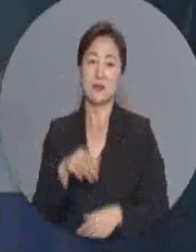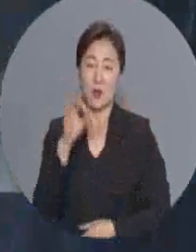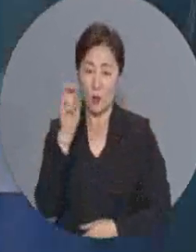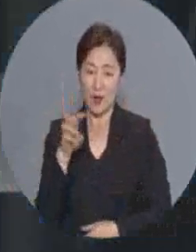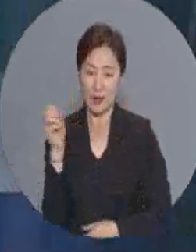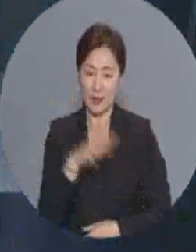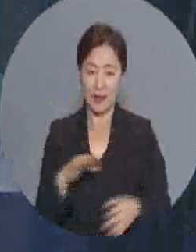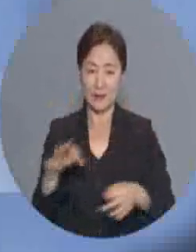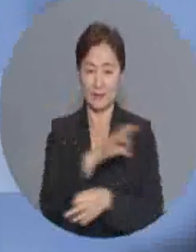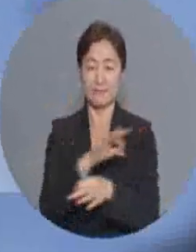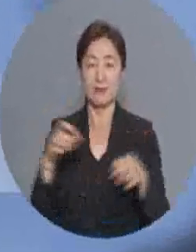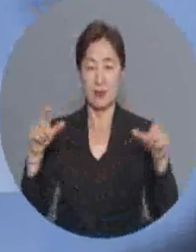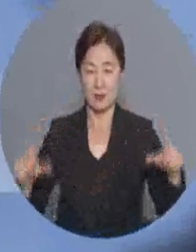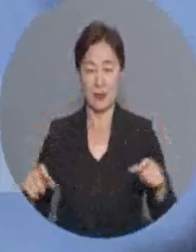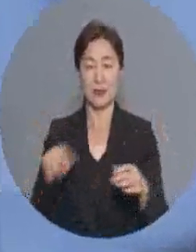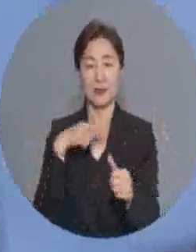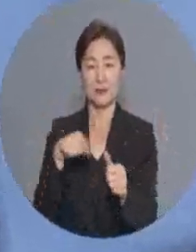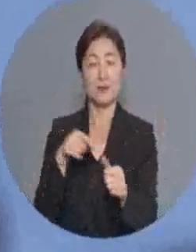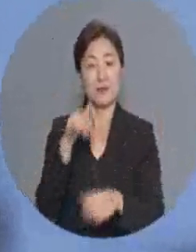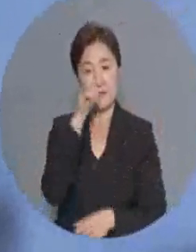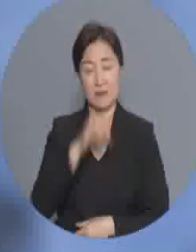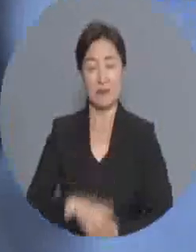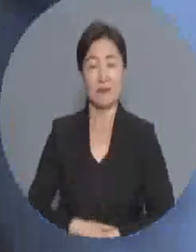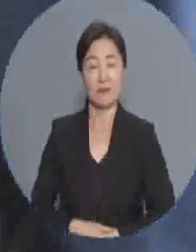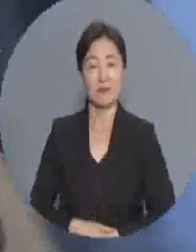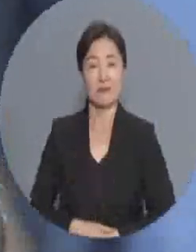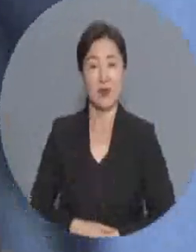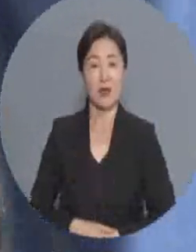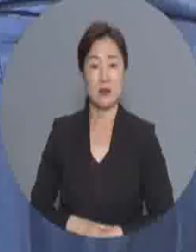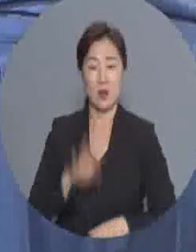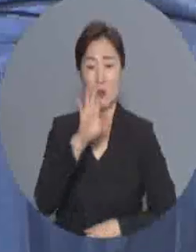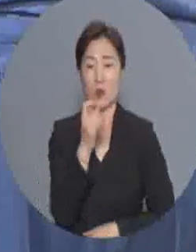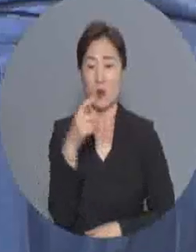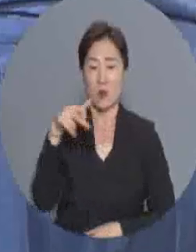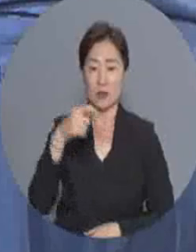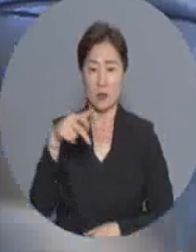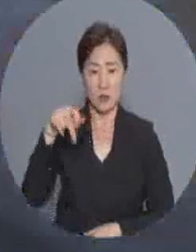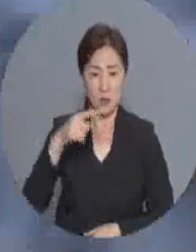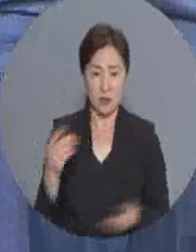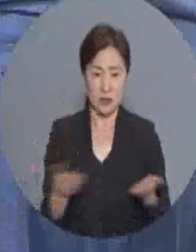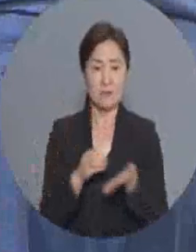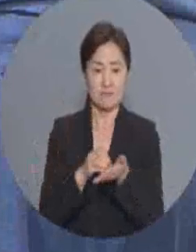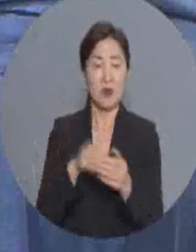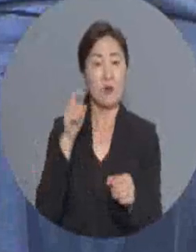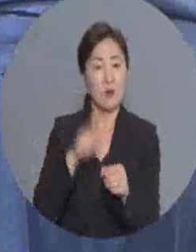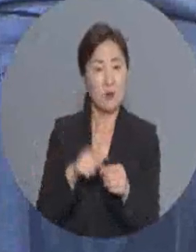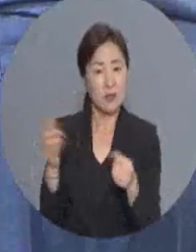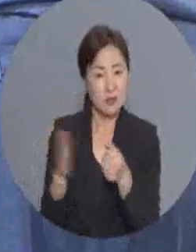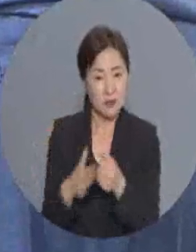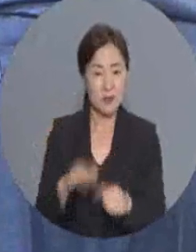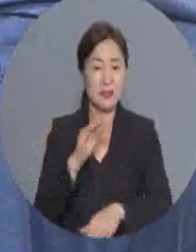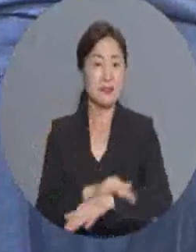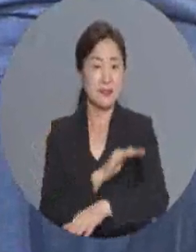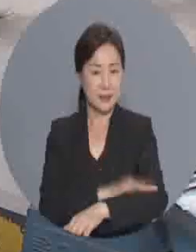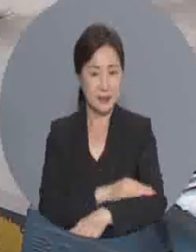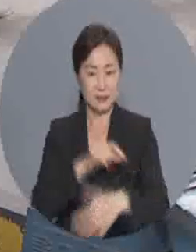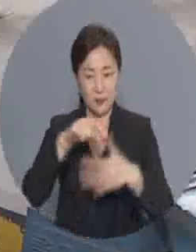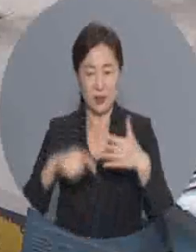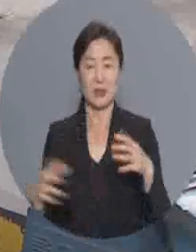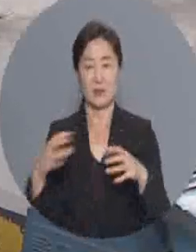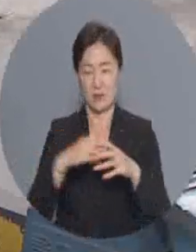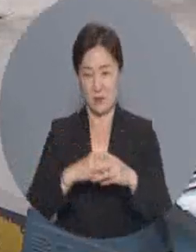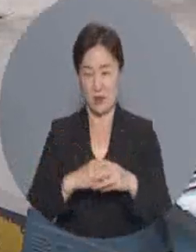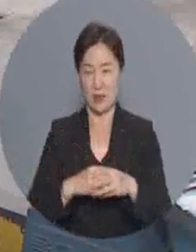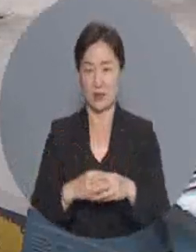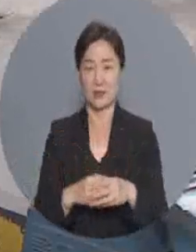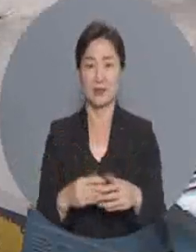무료로 진행됩니다. 광양시는 특히 포스코그룹 취업이 목표라는 점을 감안해 현장 실습 과정까지 포함시켜